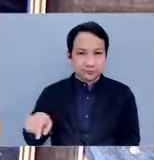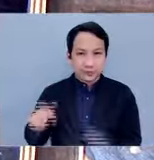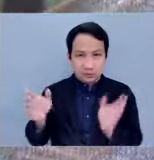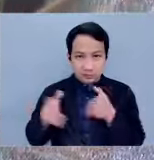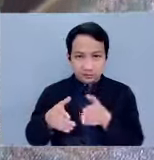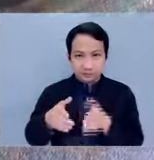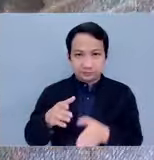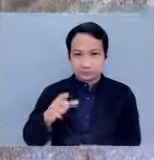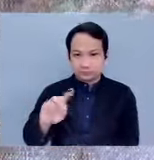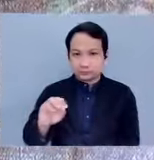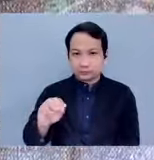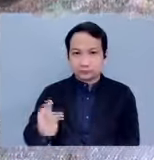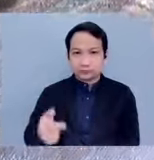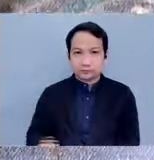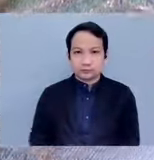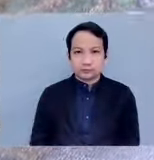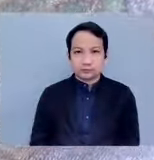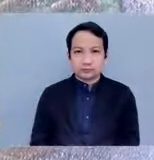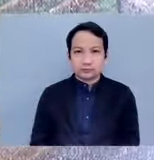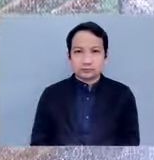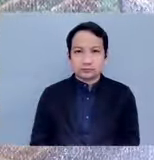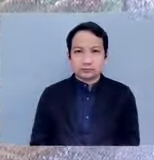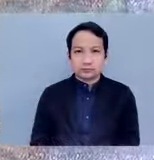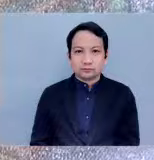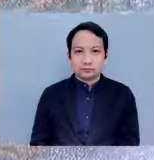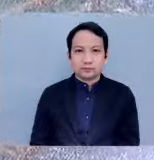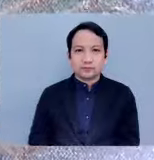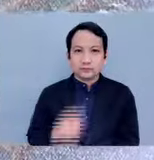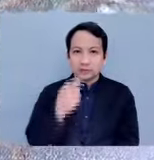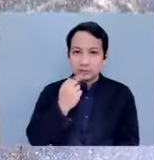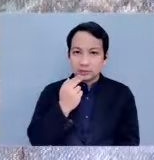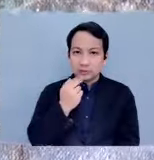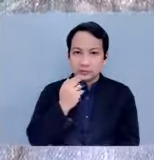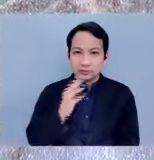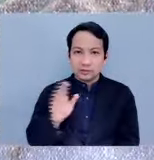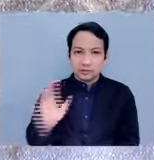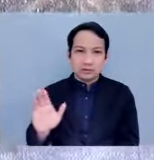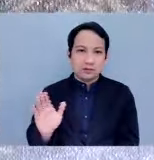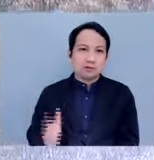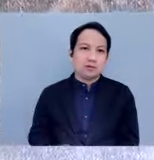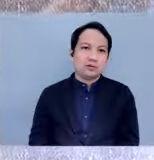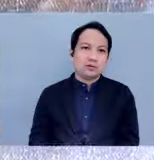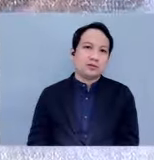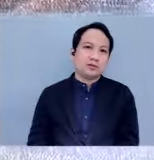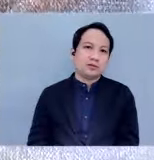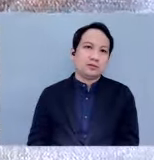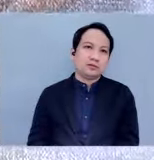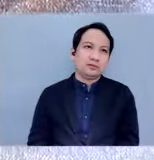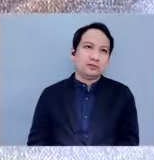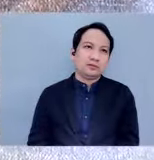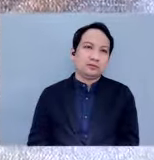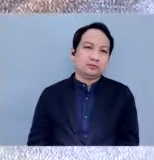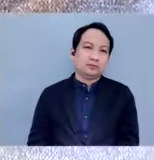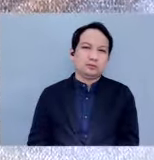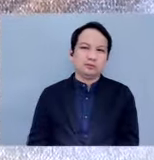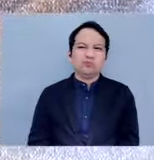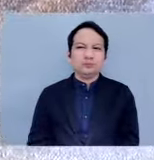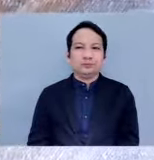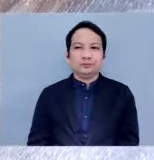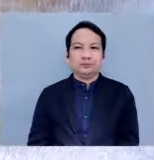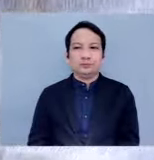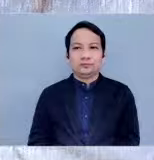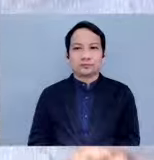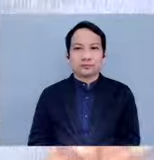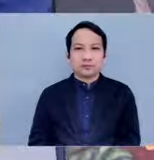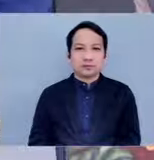asan yung dog? The stairway lang yung makikita mo. Pero ang cute pa rin tingnan eh, no? Yes. Kasi ibang character eh. Pero you know what? Ito, na-touch ako dito.